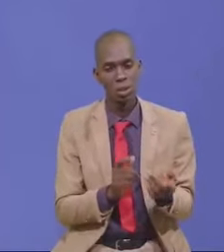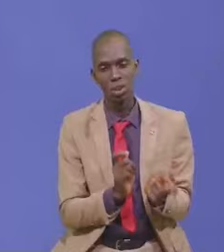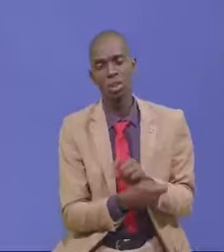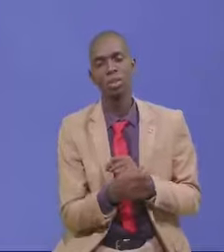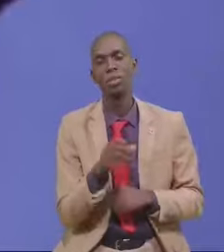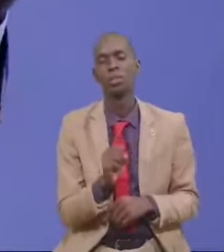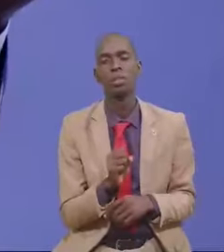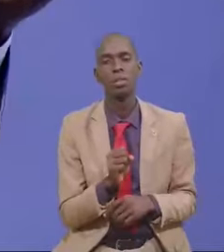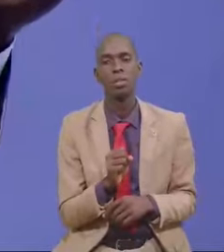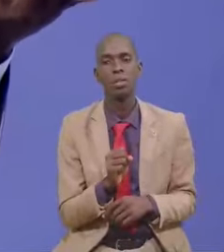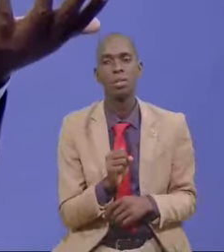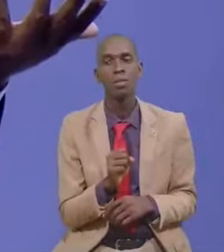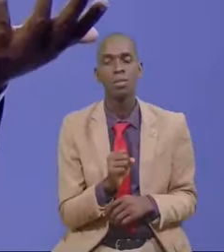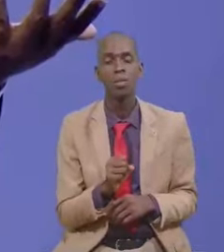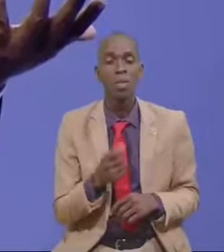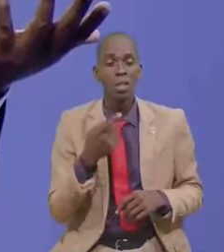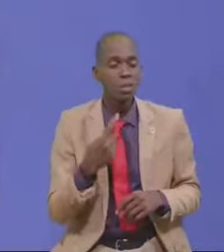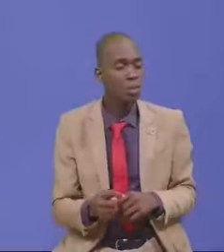Ça a été toujours comme ça.